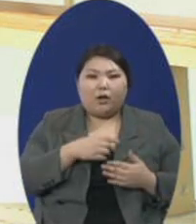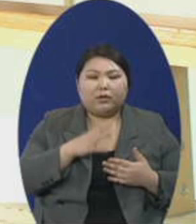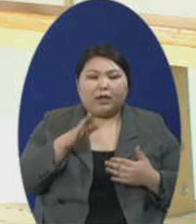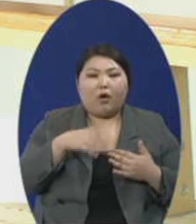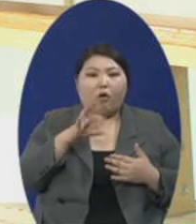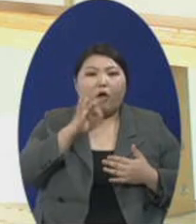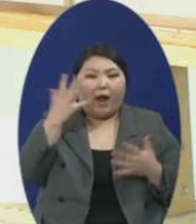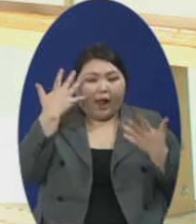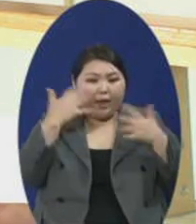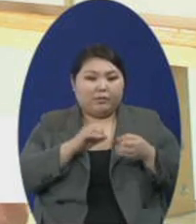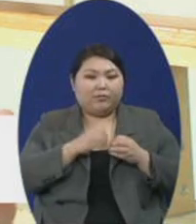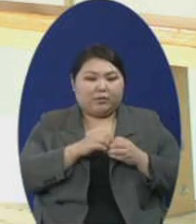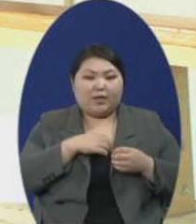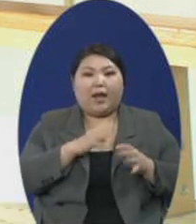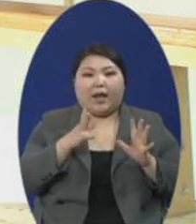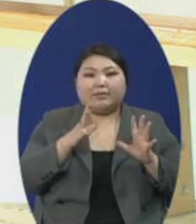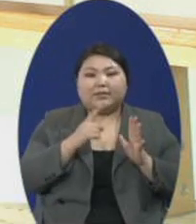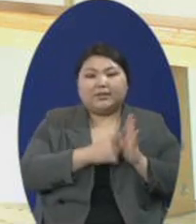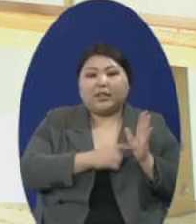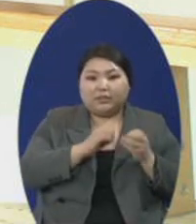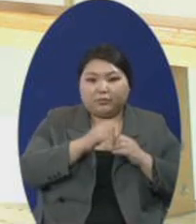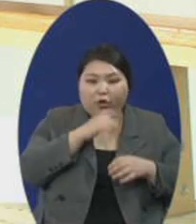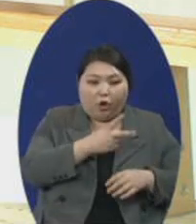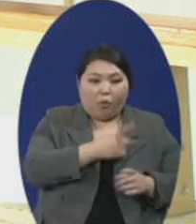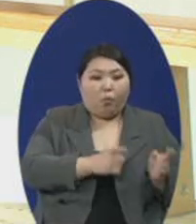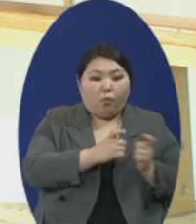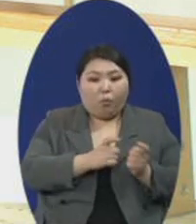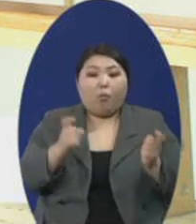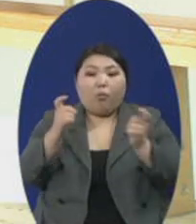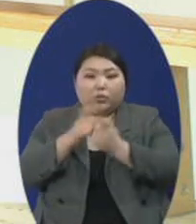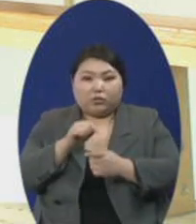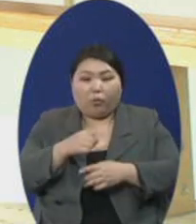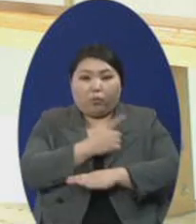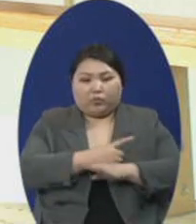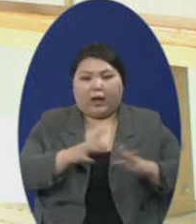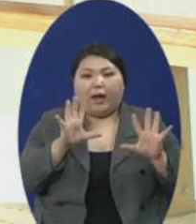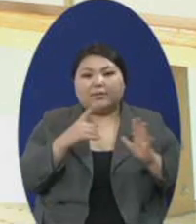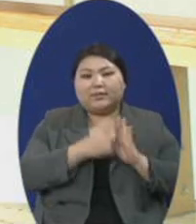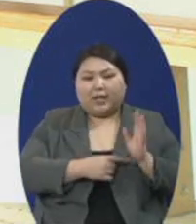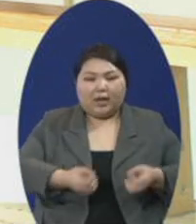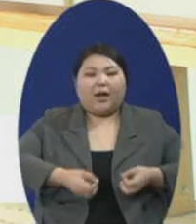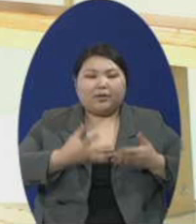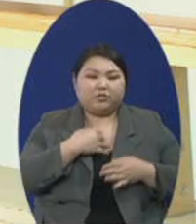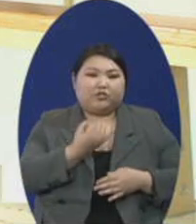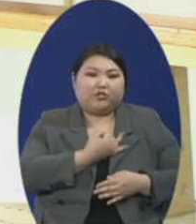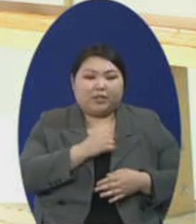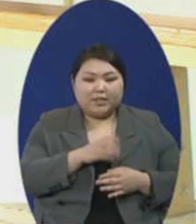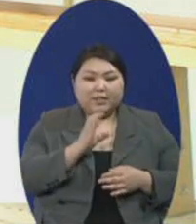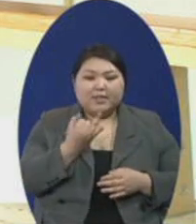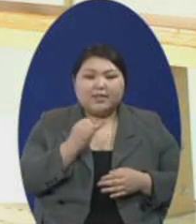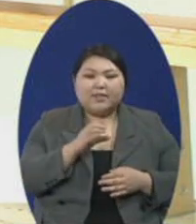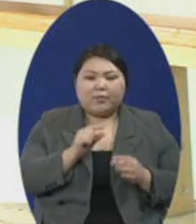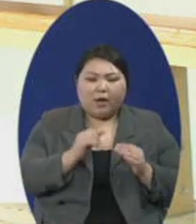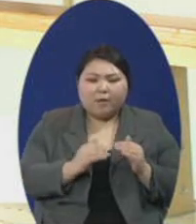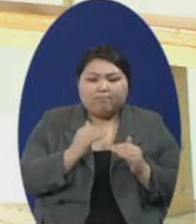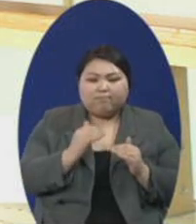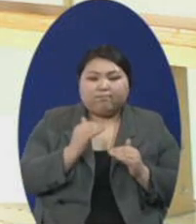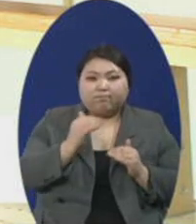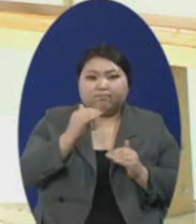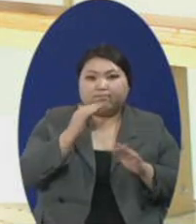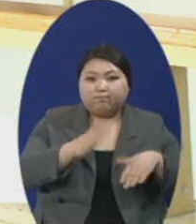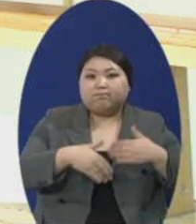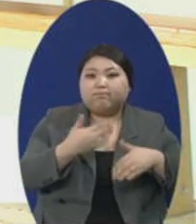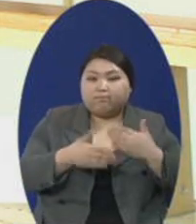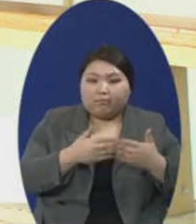10 сард хийх. Тэгээд энэ хоёр уулзалт өрөвдөн 10 сард ухаа гэдэг би хэлж байгаа. Тийм учраас 10 энэ системтэйгээр ингэж явснараа